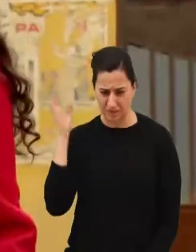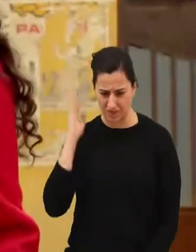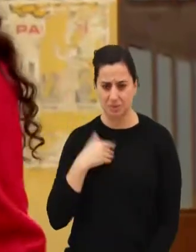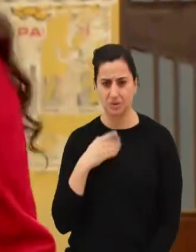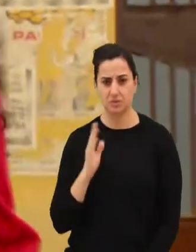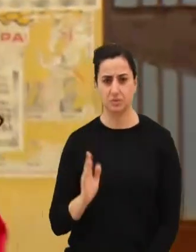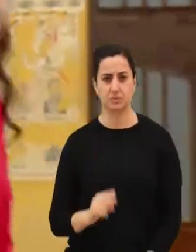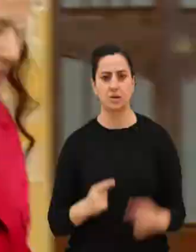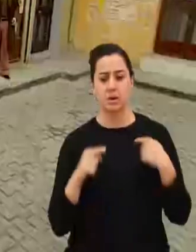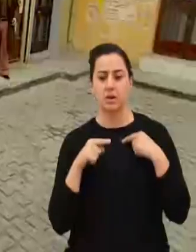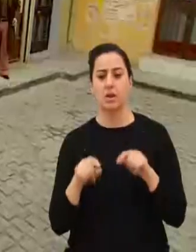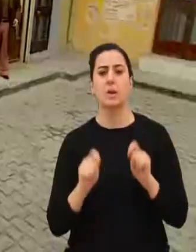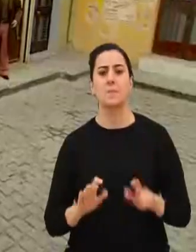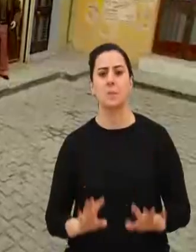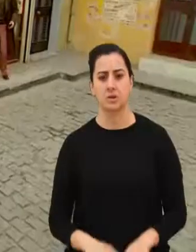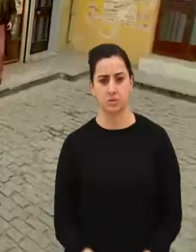İçeriye peşimden de gelme.